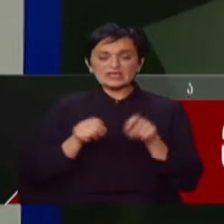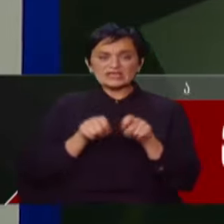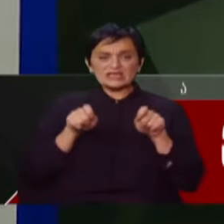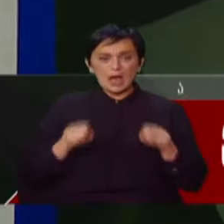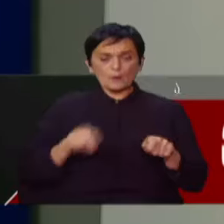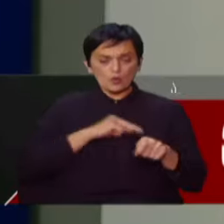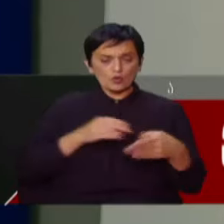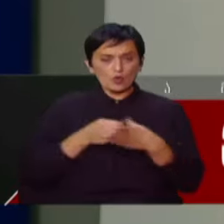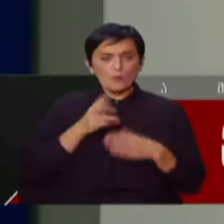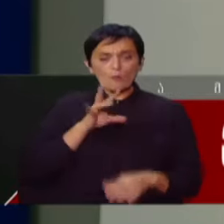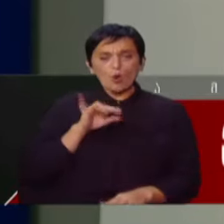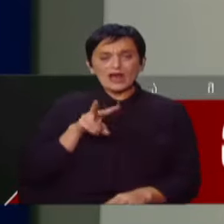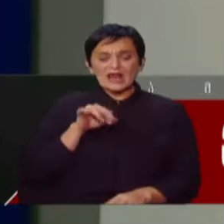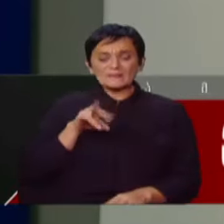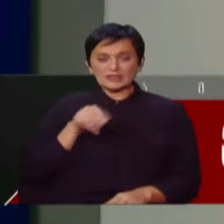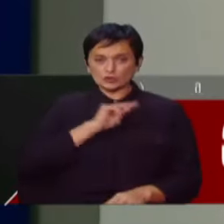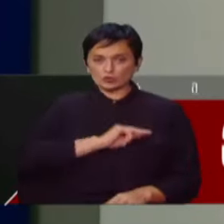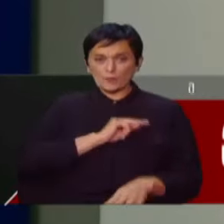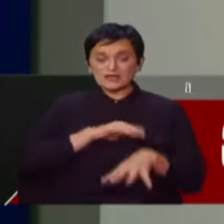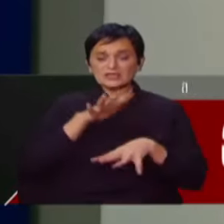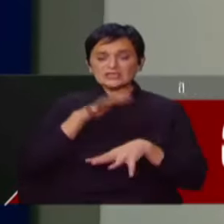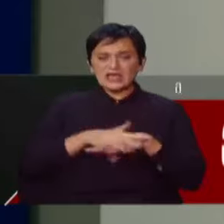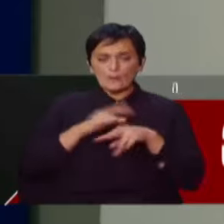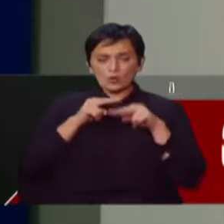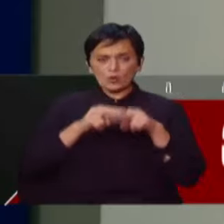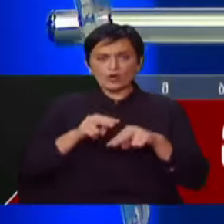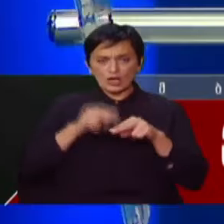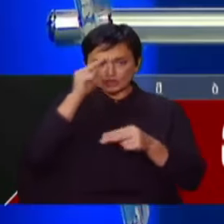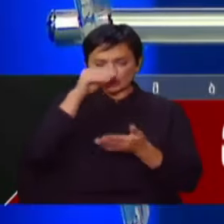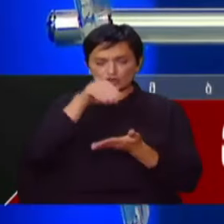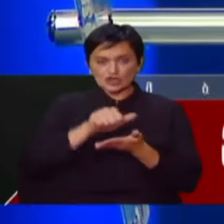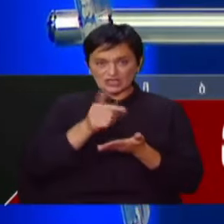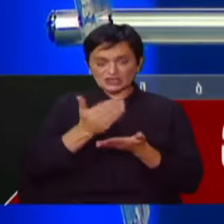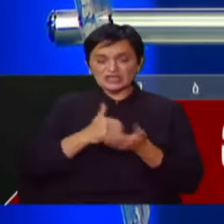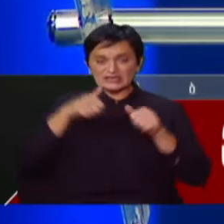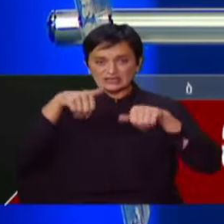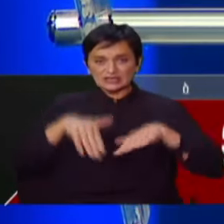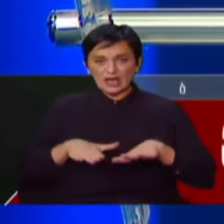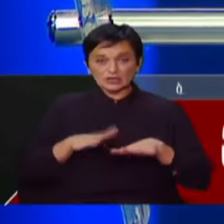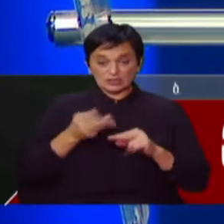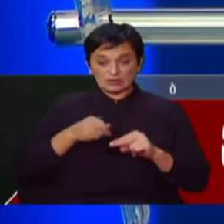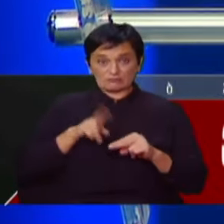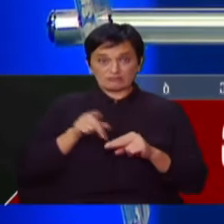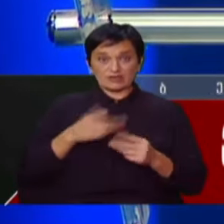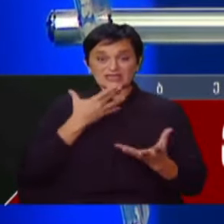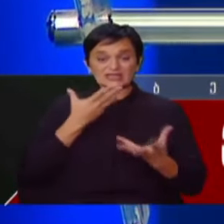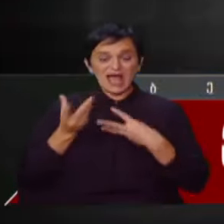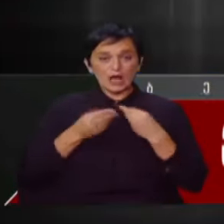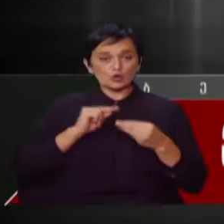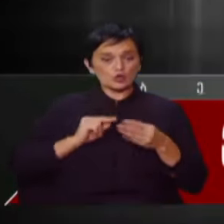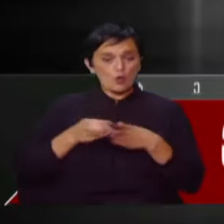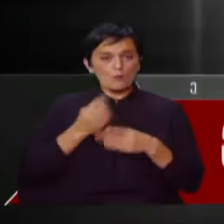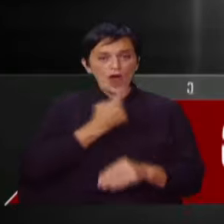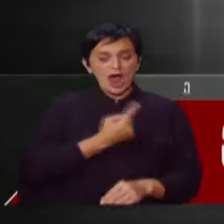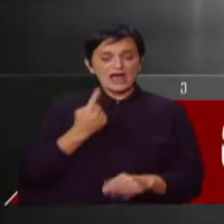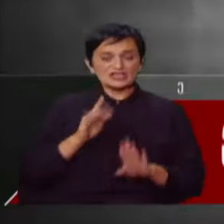დაფუძნებული კომპანია Morgan Limited. საბანკო გადარიცხვების შესწავლის შედეგად დაადგინეს, რომ აღნიშნული თაღლითური კომპანიის